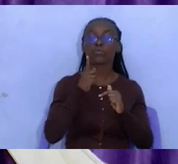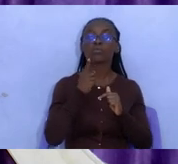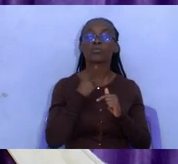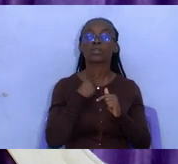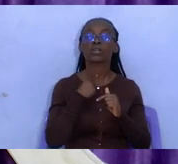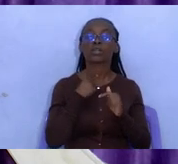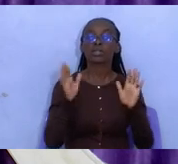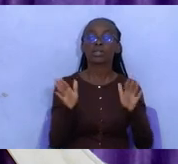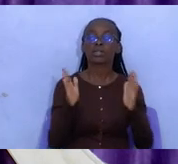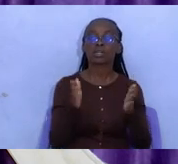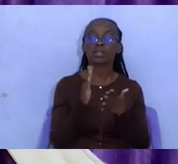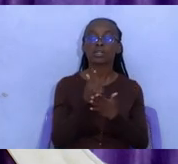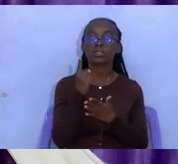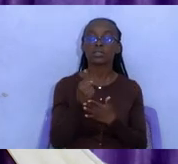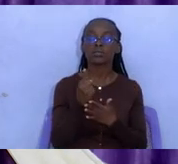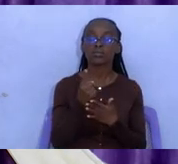moyo.